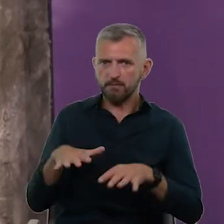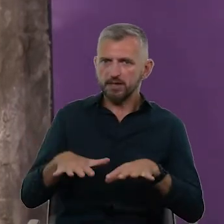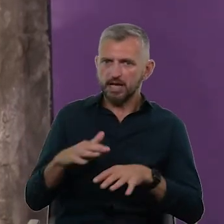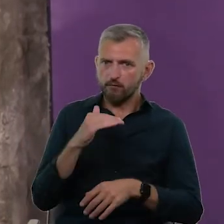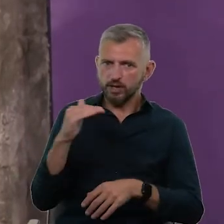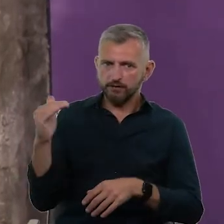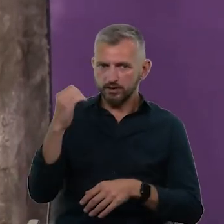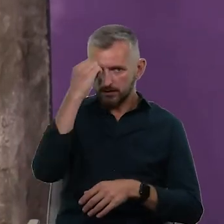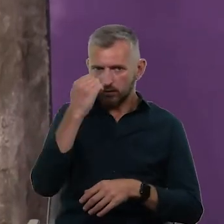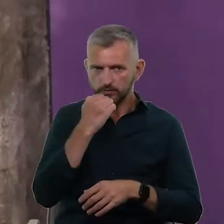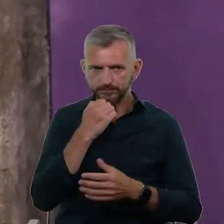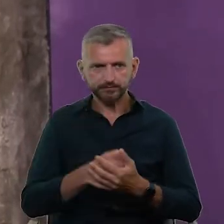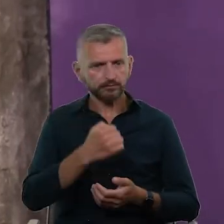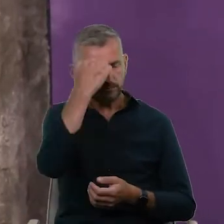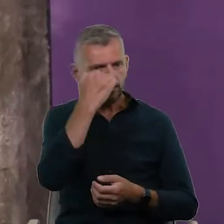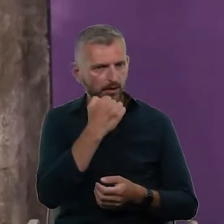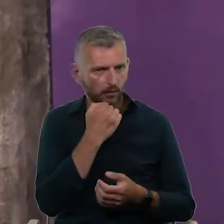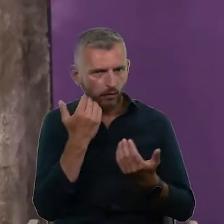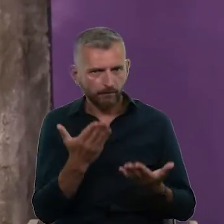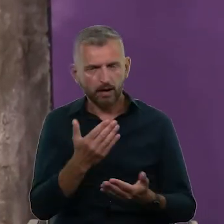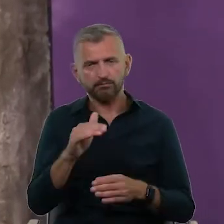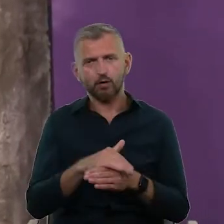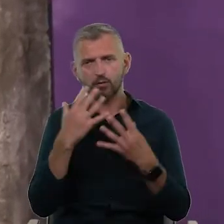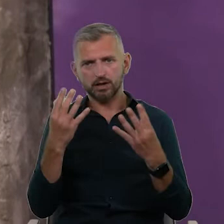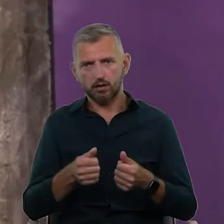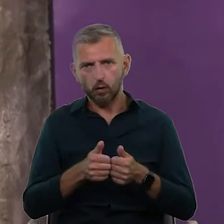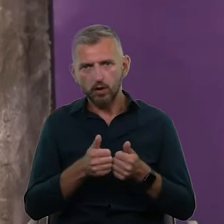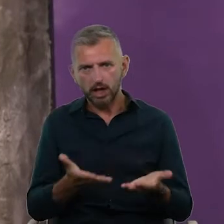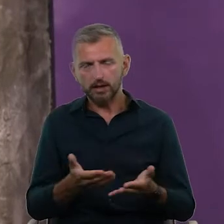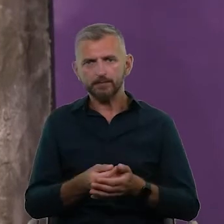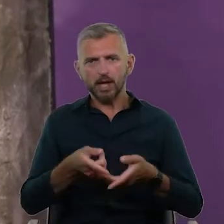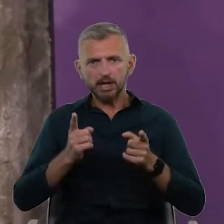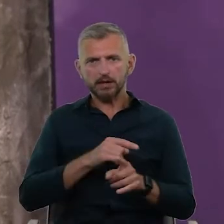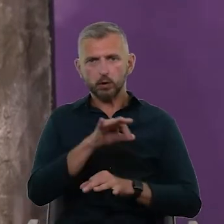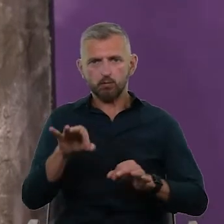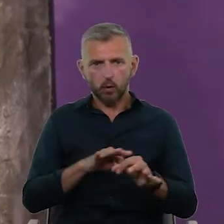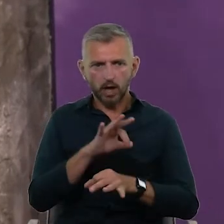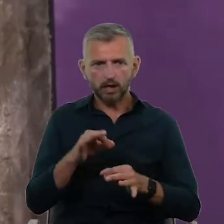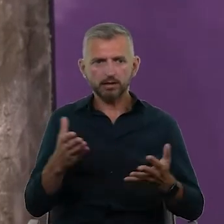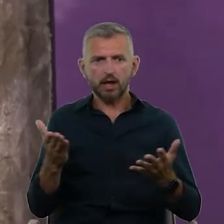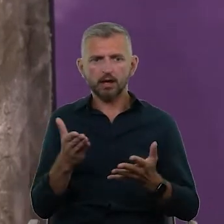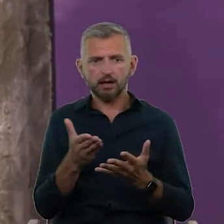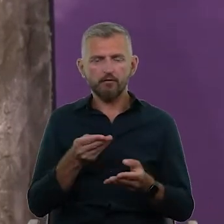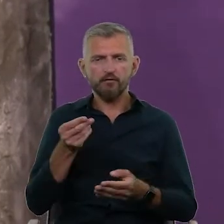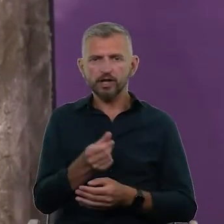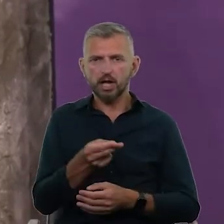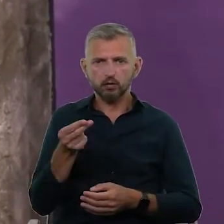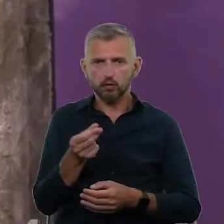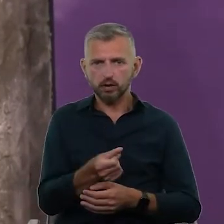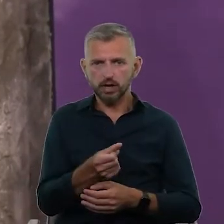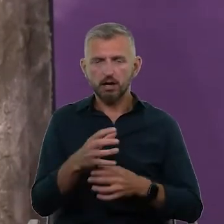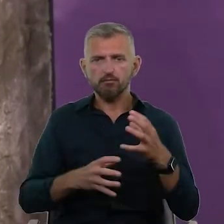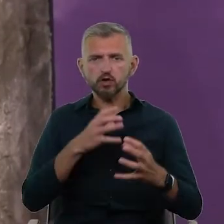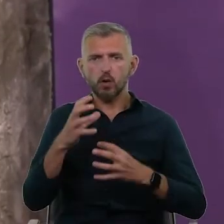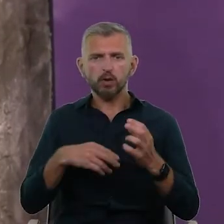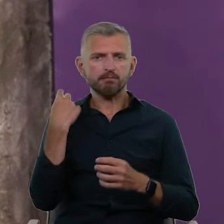місцевому рівні. Дякую. Дякую, пані Марія. Доброго дня, колеги. Дійсно, проект, який фінансується